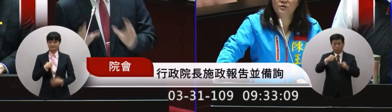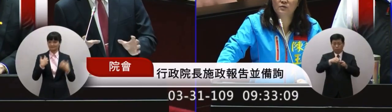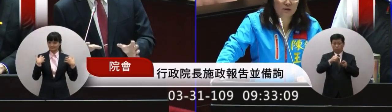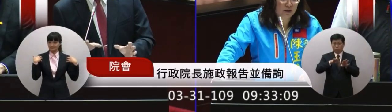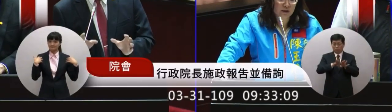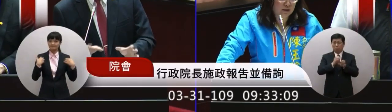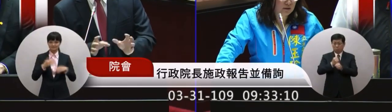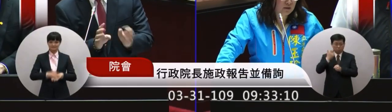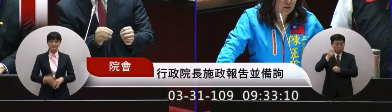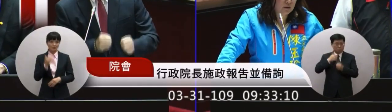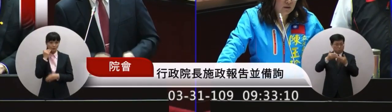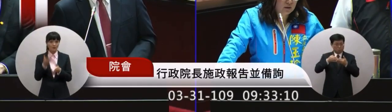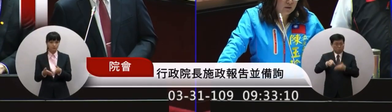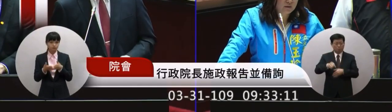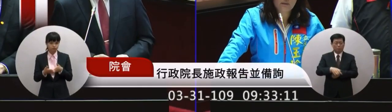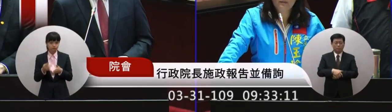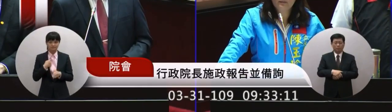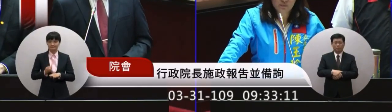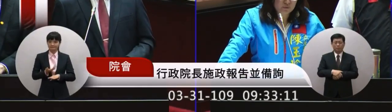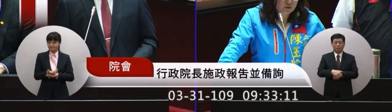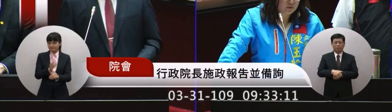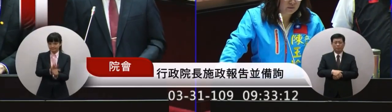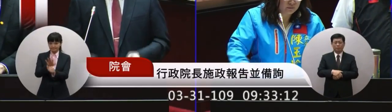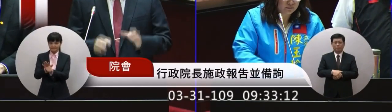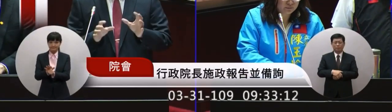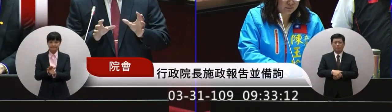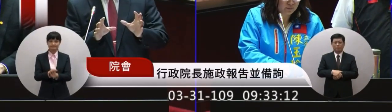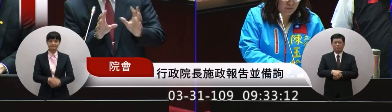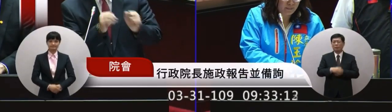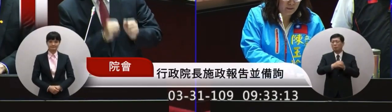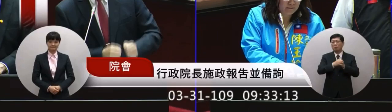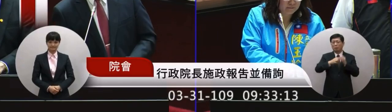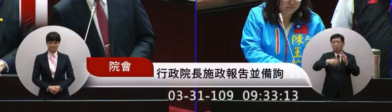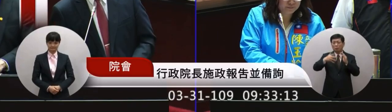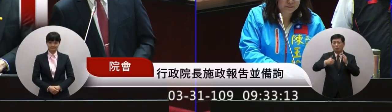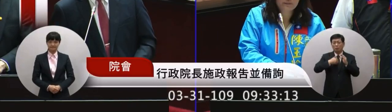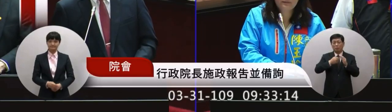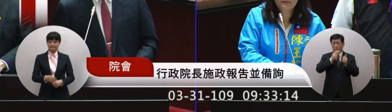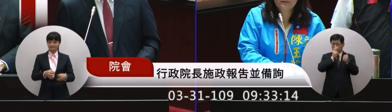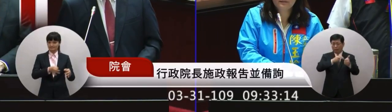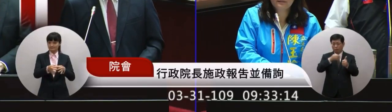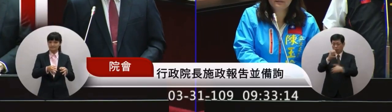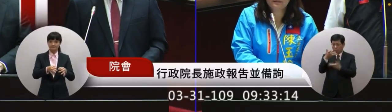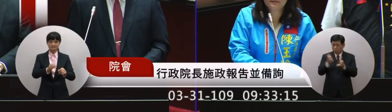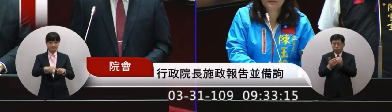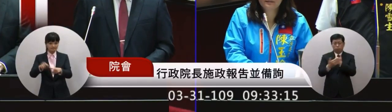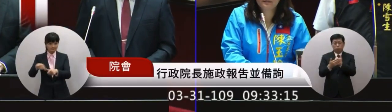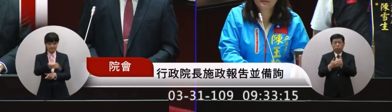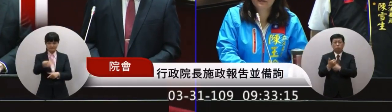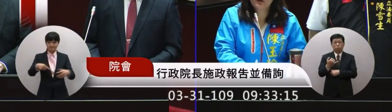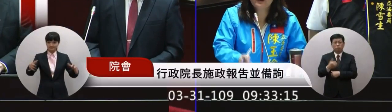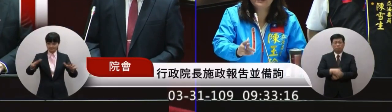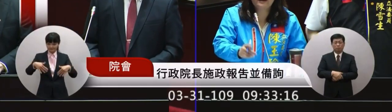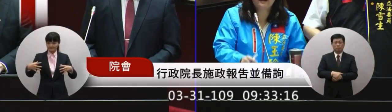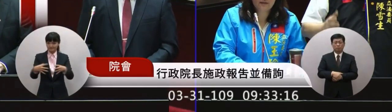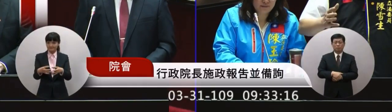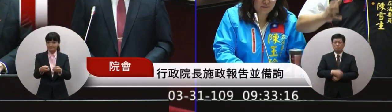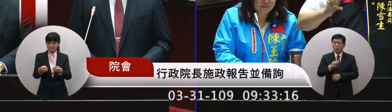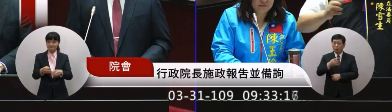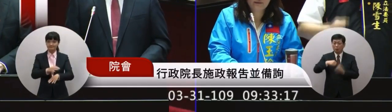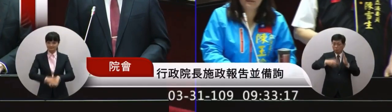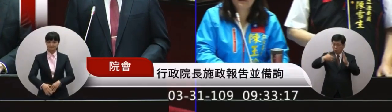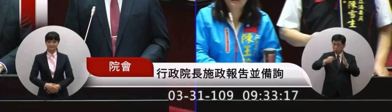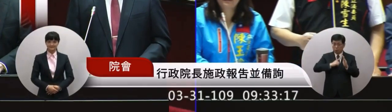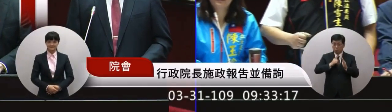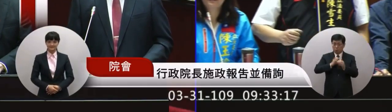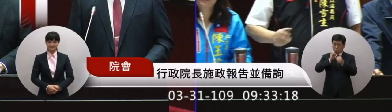都相当重视这个议题。 不需要，我来思考有意义啦，有 哦。那拜托院长还是只是财政部好不好？协助我们一下。 好， 因为有院长的